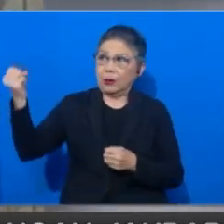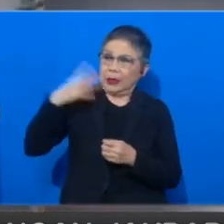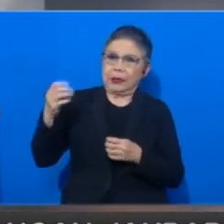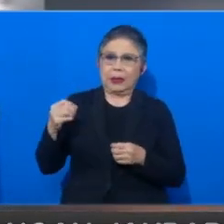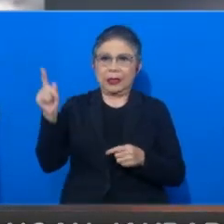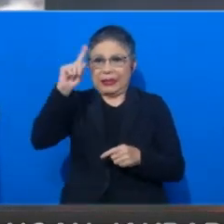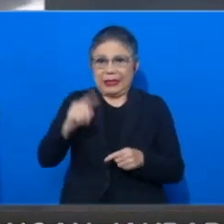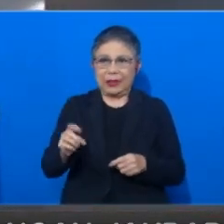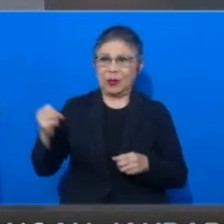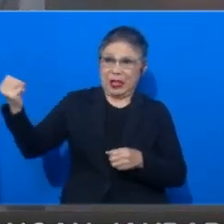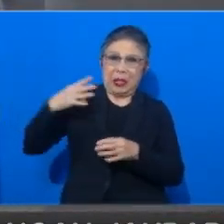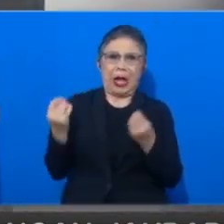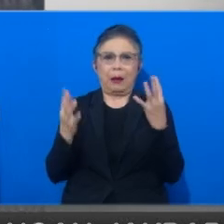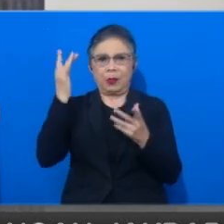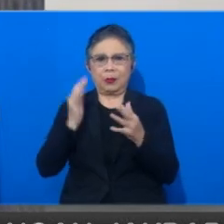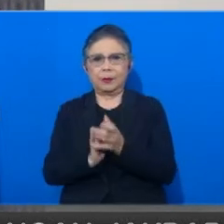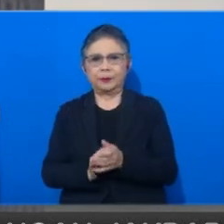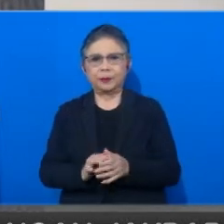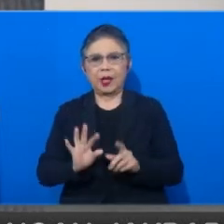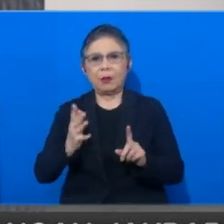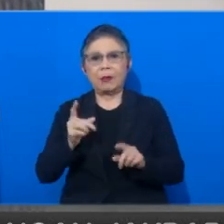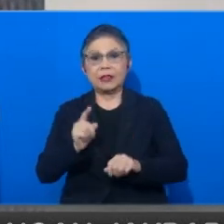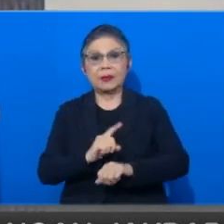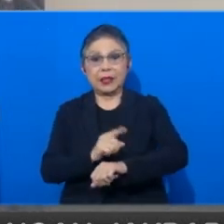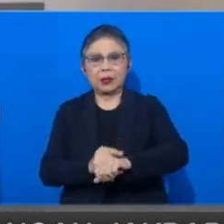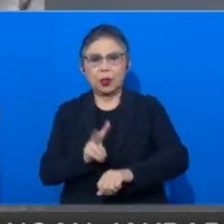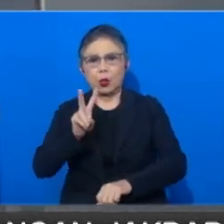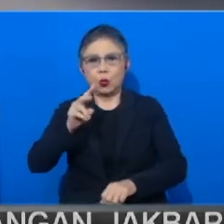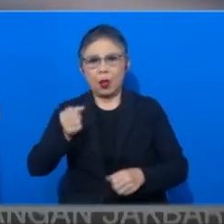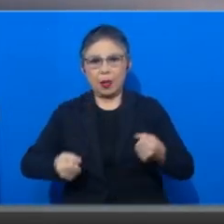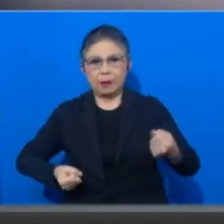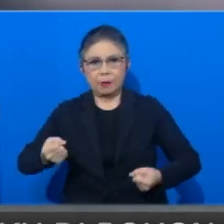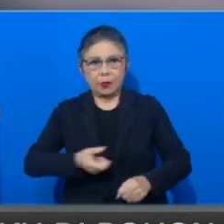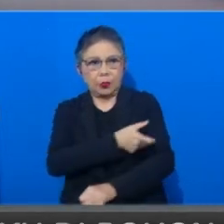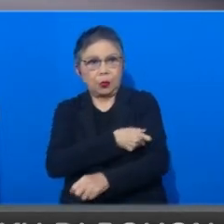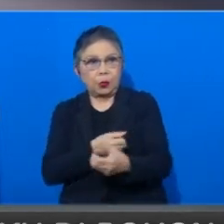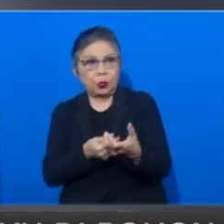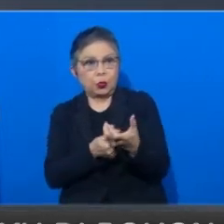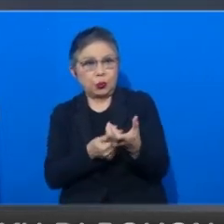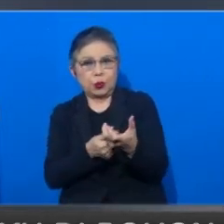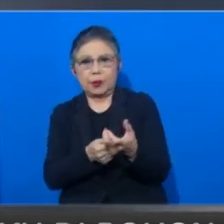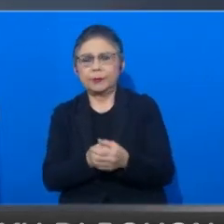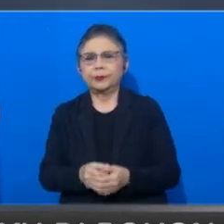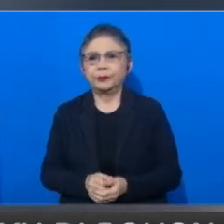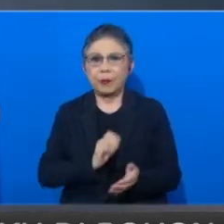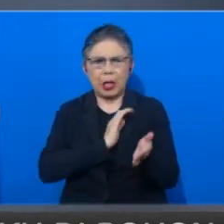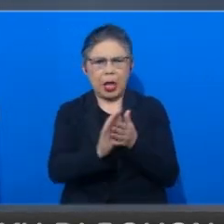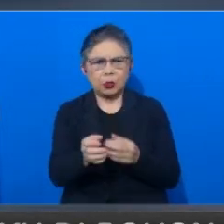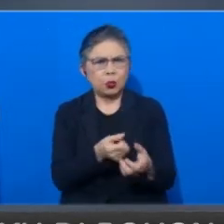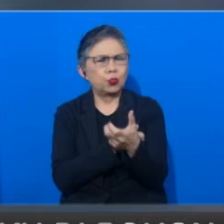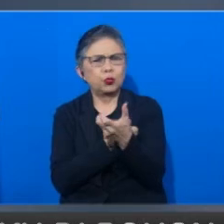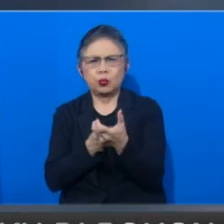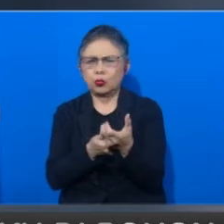listrik. Kobaran api dapat dipadamkan 15 menit kemudian setelah dua unit alat pemadam api ringan dan satu unit mobil damkar